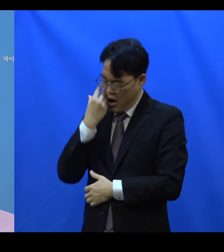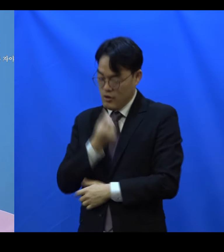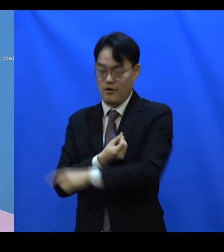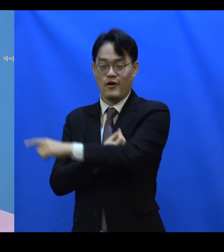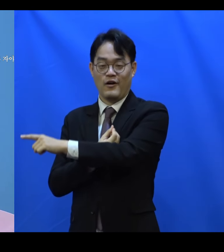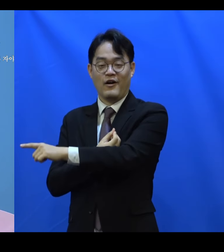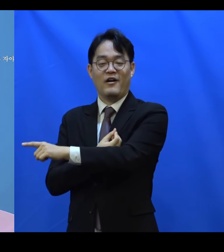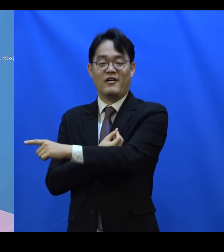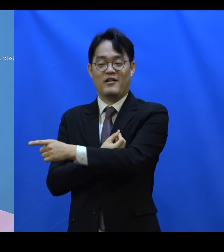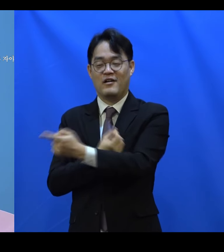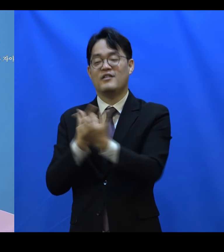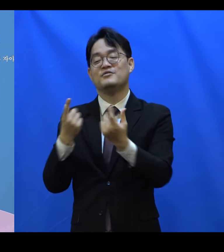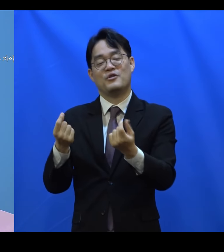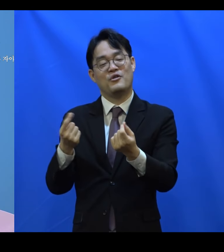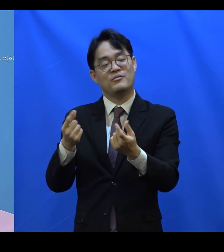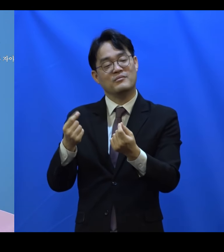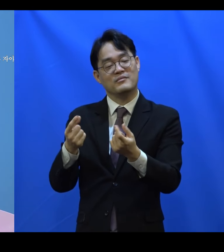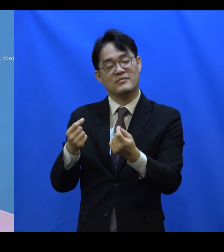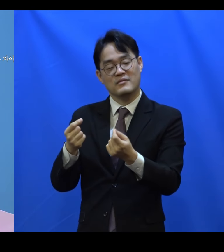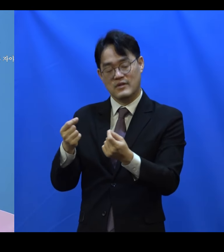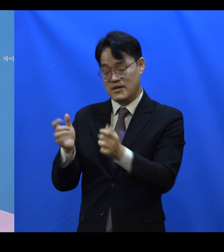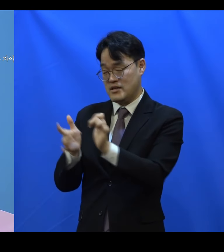여러분, 아름다운 꽃을 볼 때